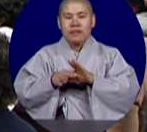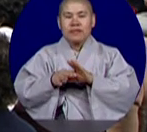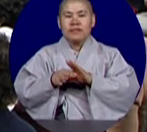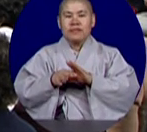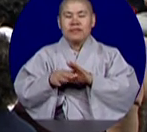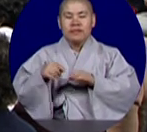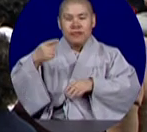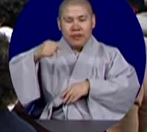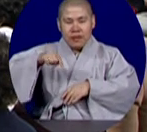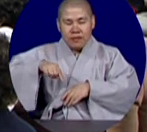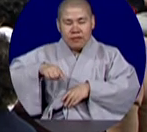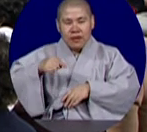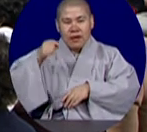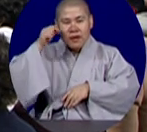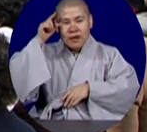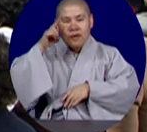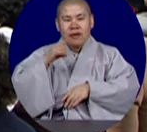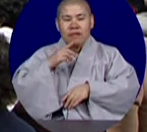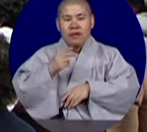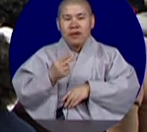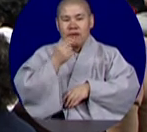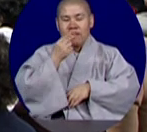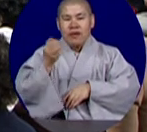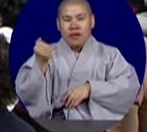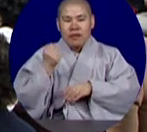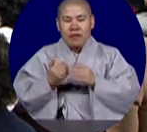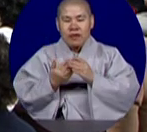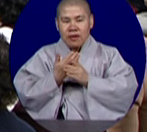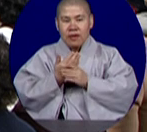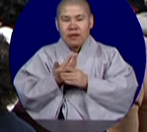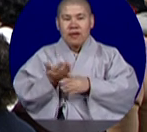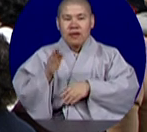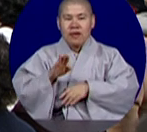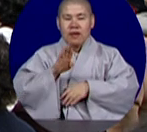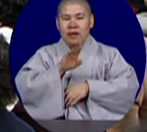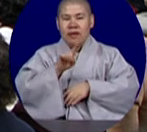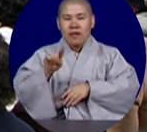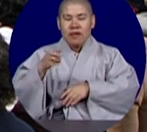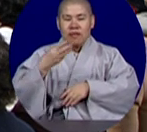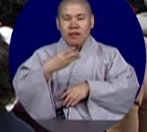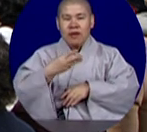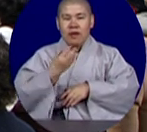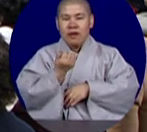그럼 깊게 깨달아야 그게 생명력이 일어나는데 그걸 발화라고 그래요. 발화.